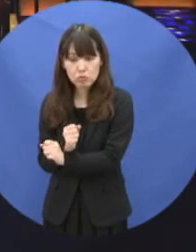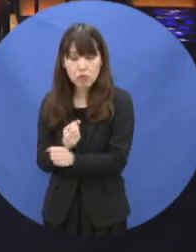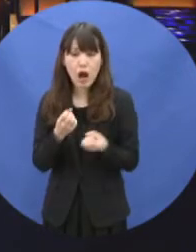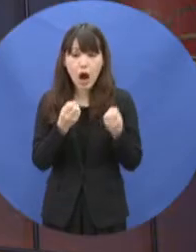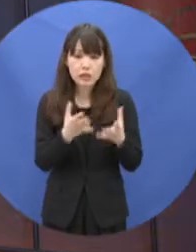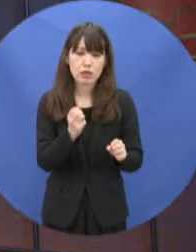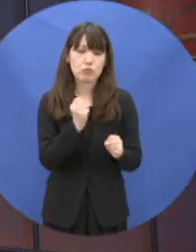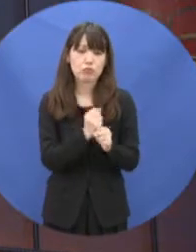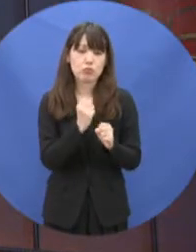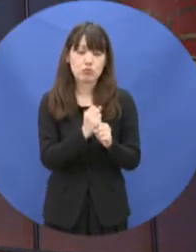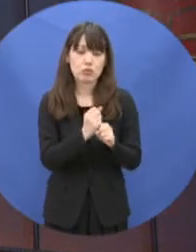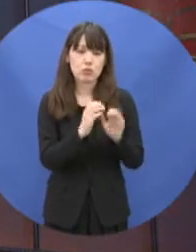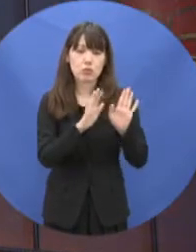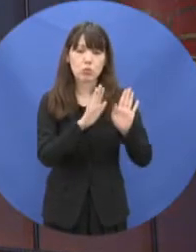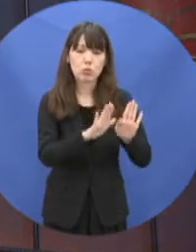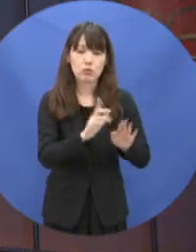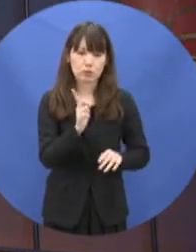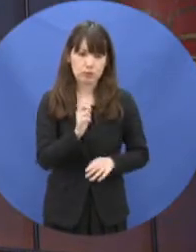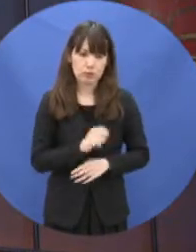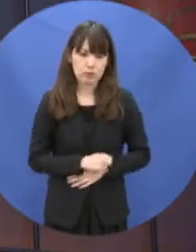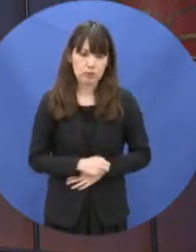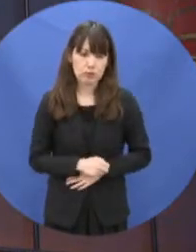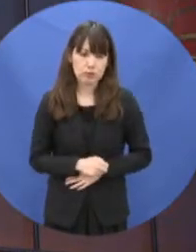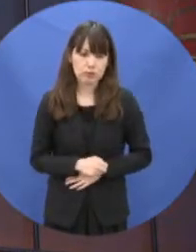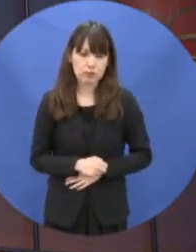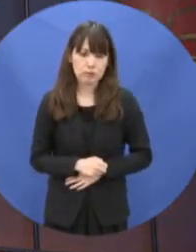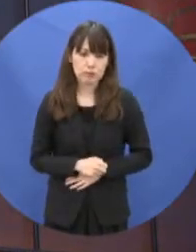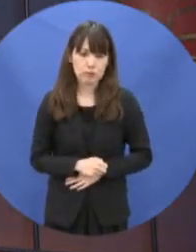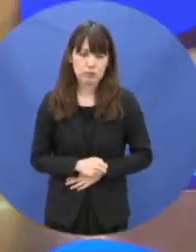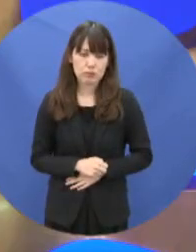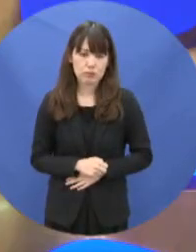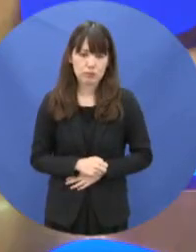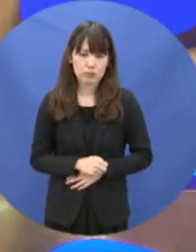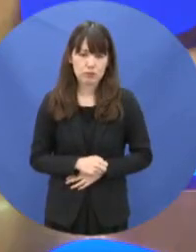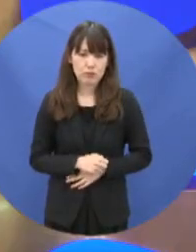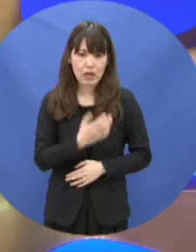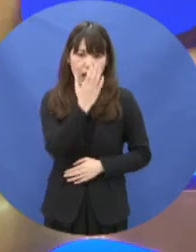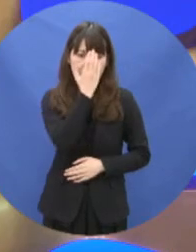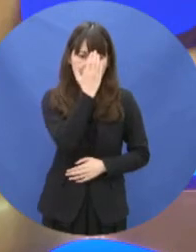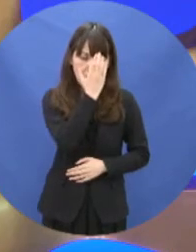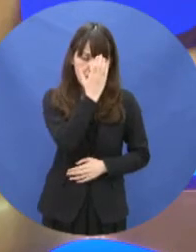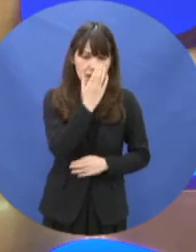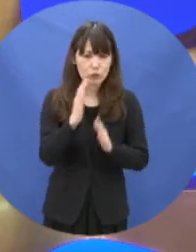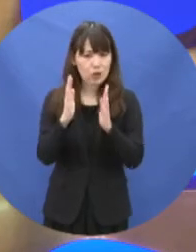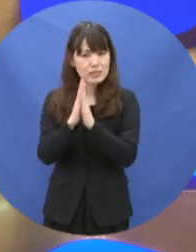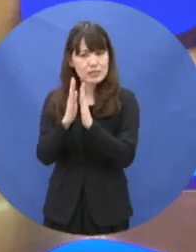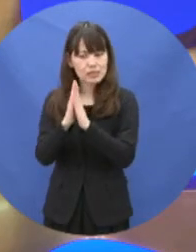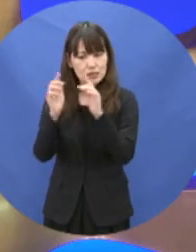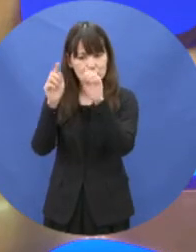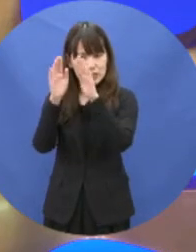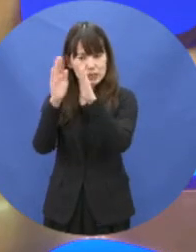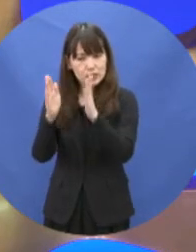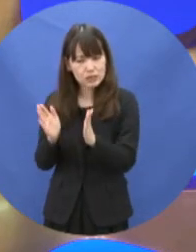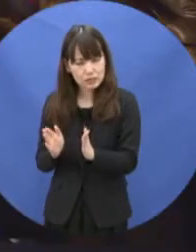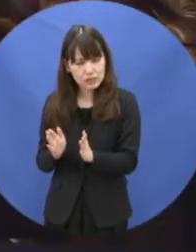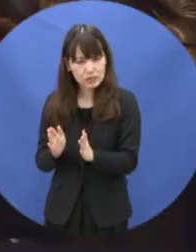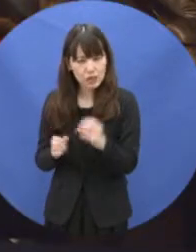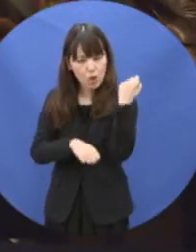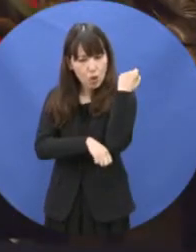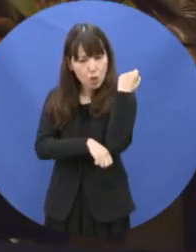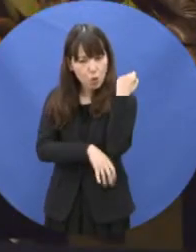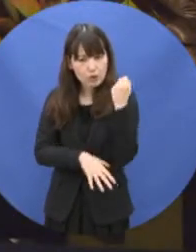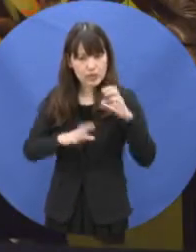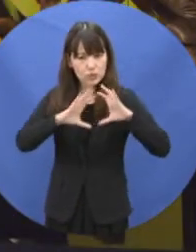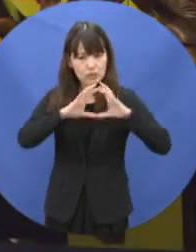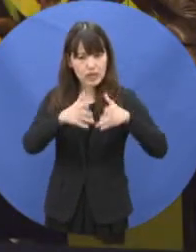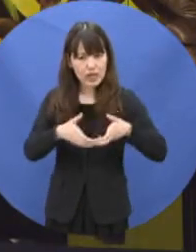んです。 ほんまどこにあんねやろね、マジで。 周囲には仮面や心臓が配置され、根源の世界を表現しています